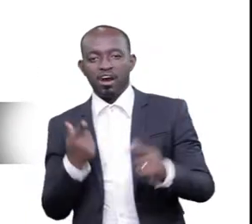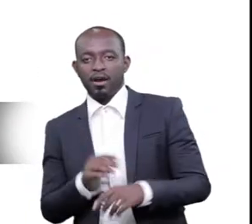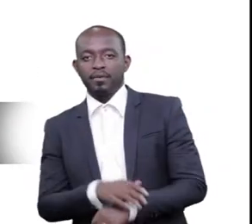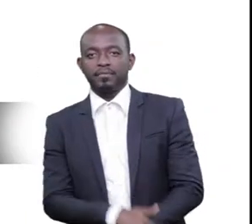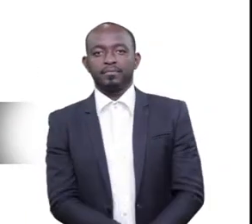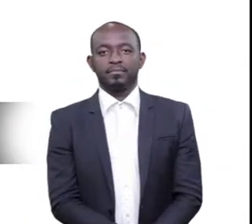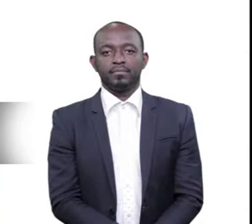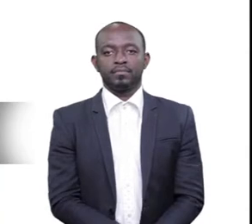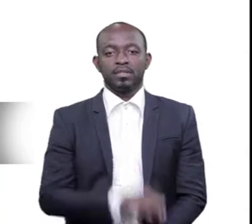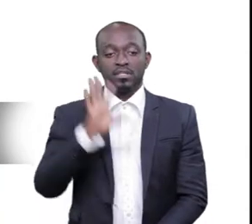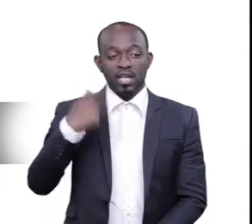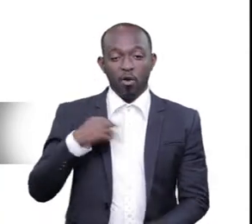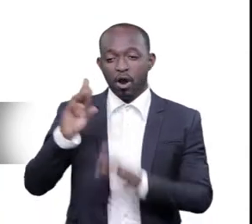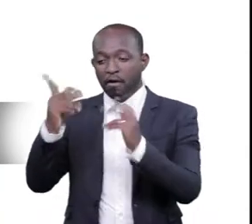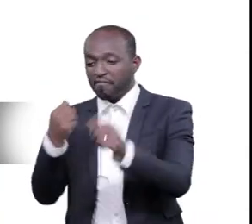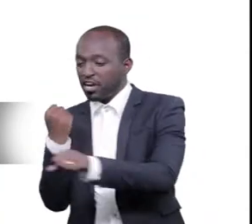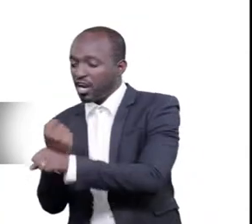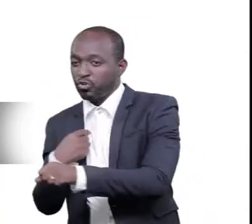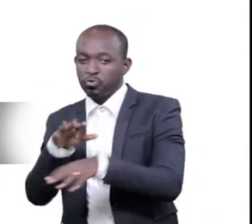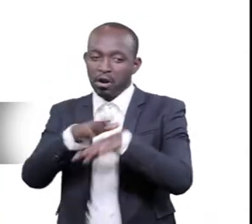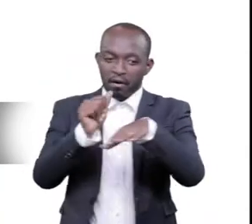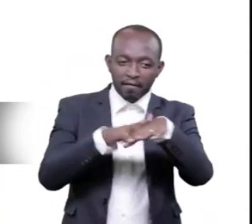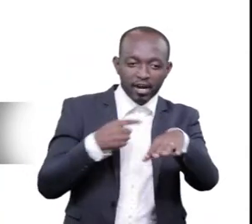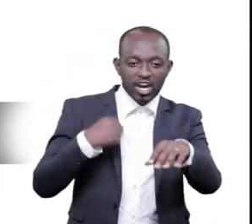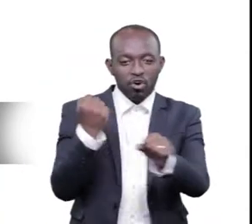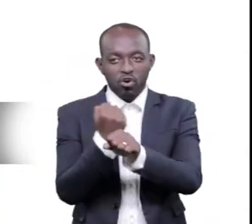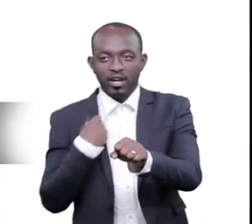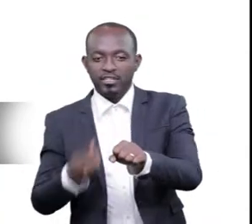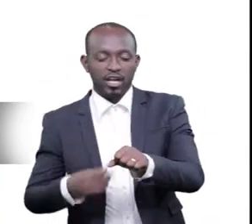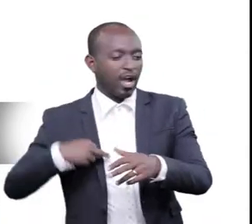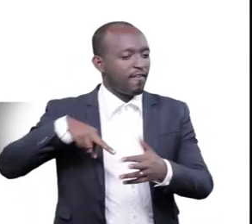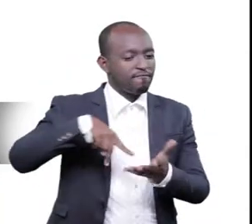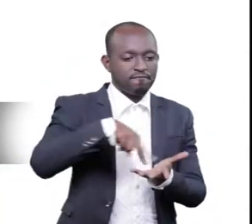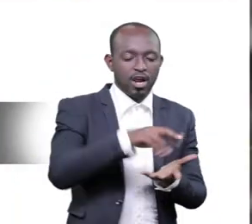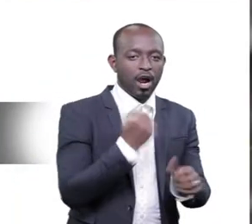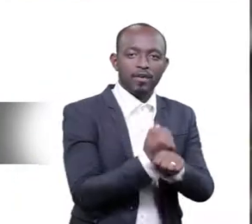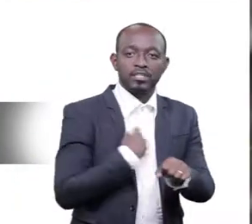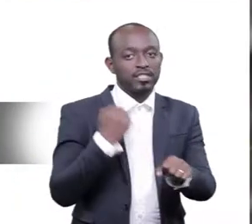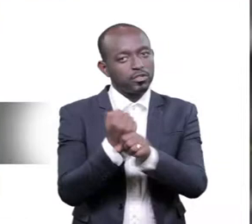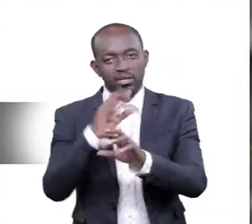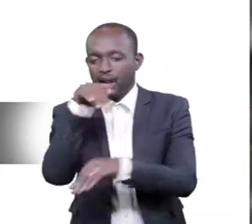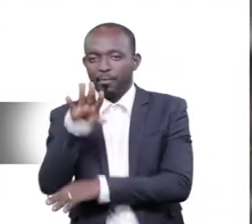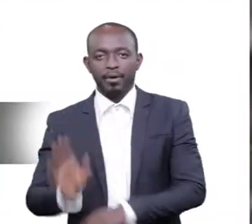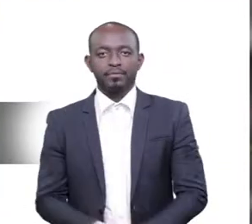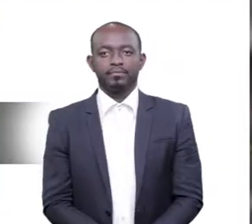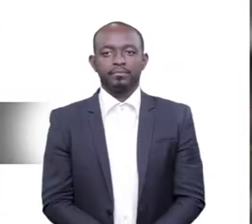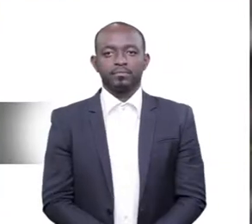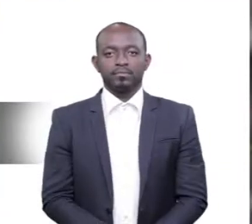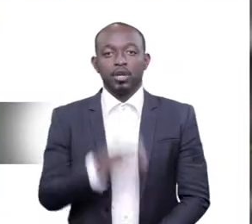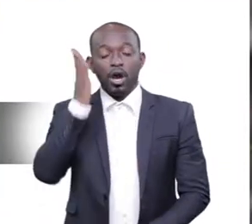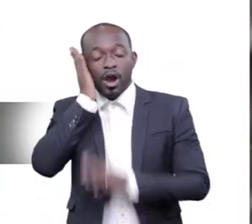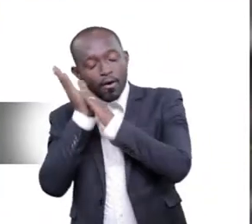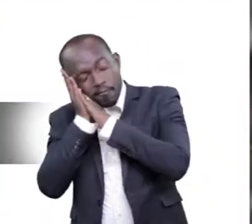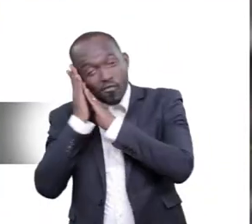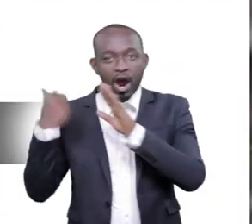ari ibibera kamuntu mpaye ndagenda nkafata ikiraka nkagikora nta kibazo iyo tubyutse mu gitondo mbere y'uko